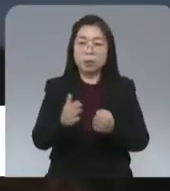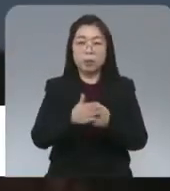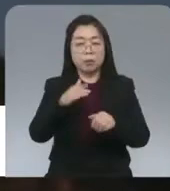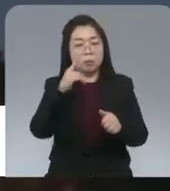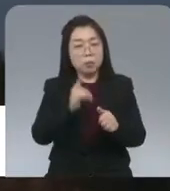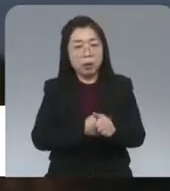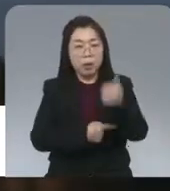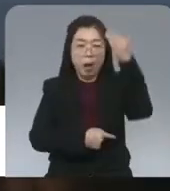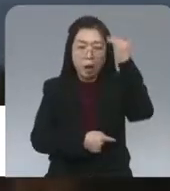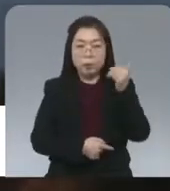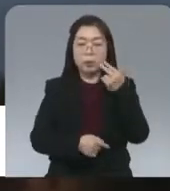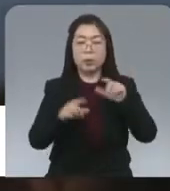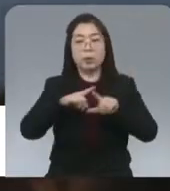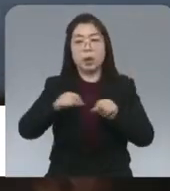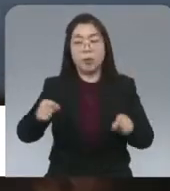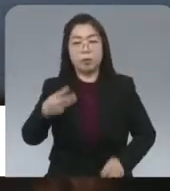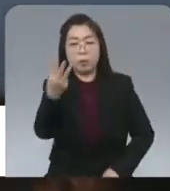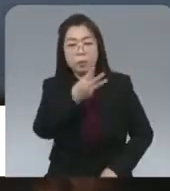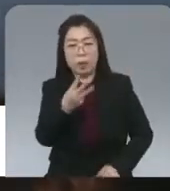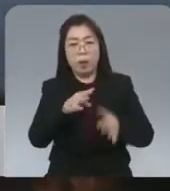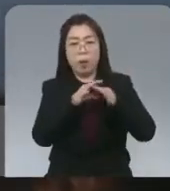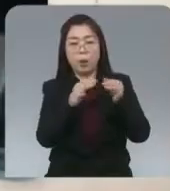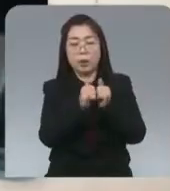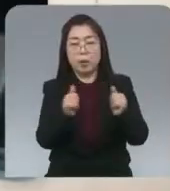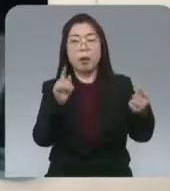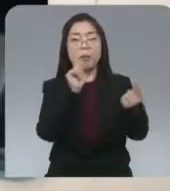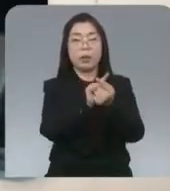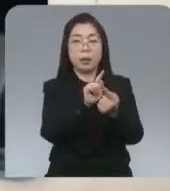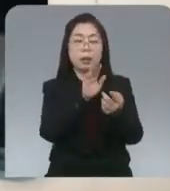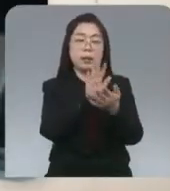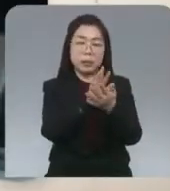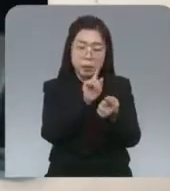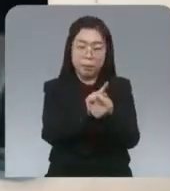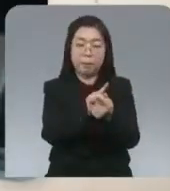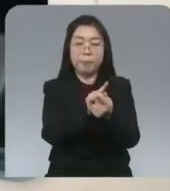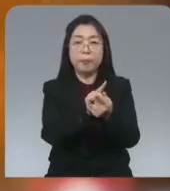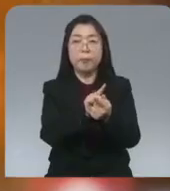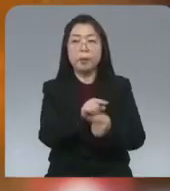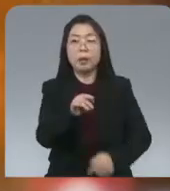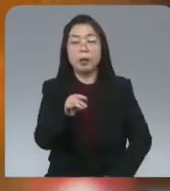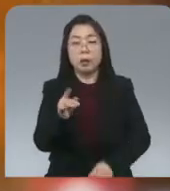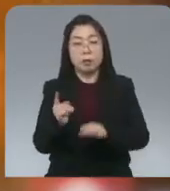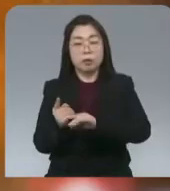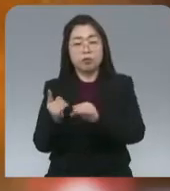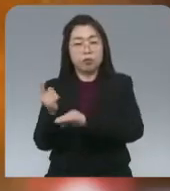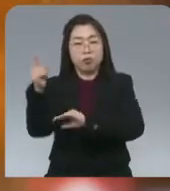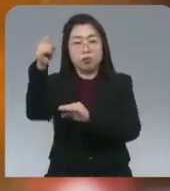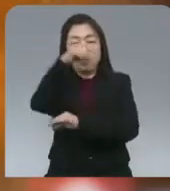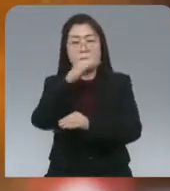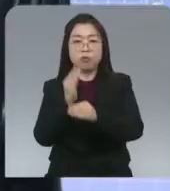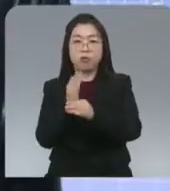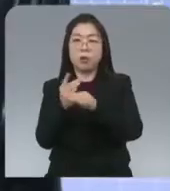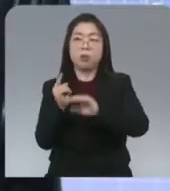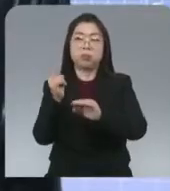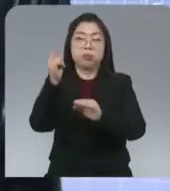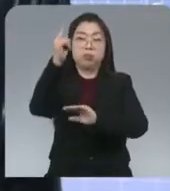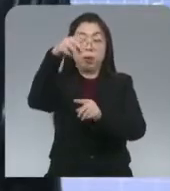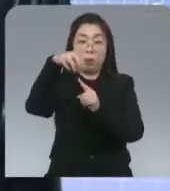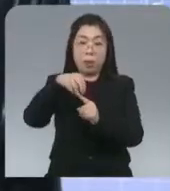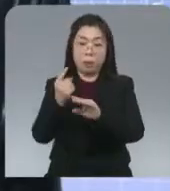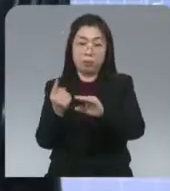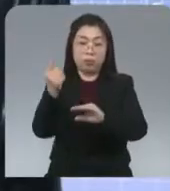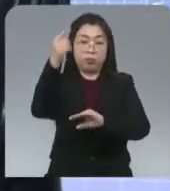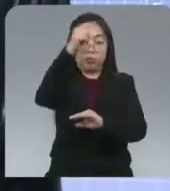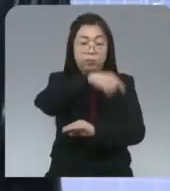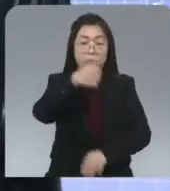đây là cuộc gặp trực tiếp đầu tiên của quan chức cấp cho chính phủ ba nước sau các vụ phóng tên lửa từ đầu năm đến nay của Bắc Triều Tiên có